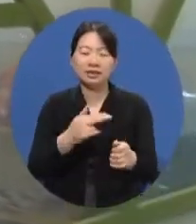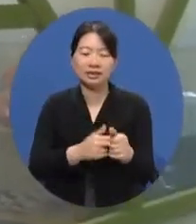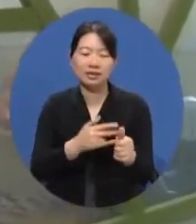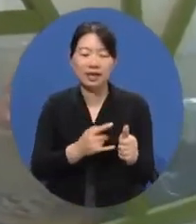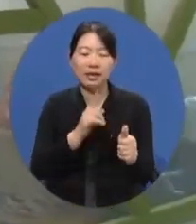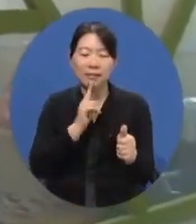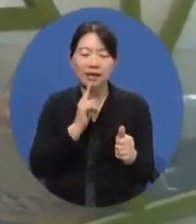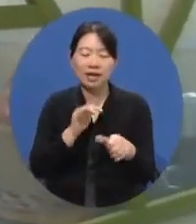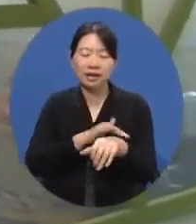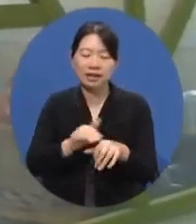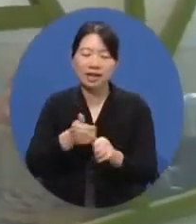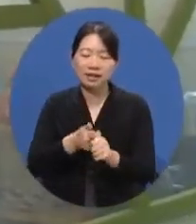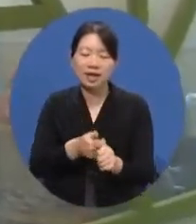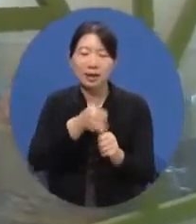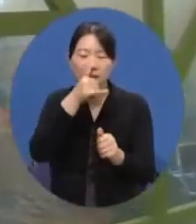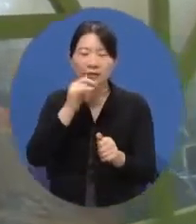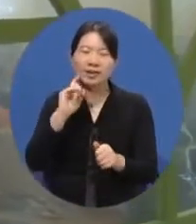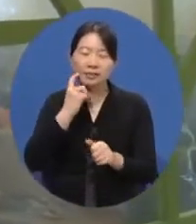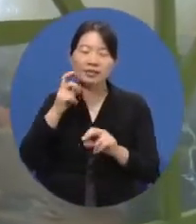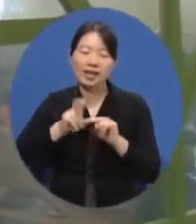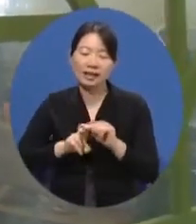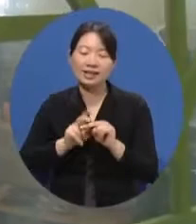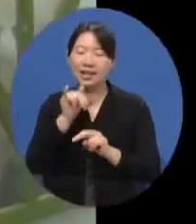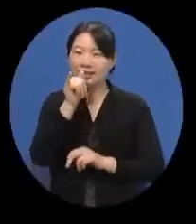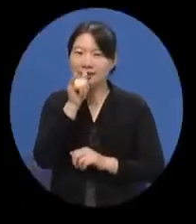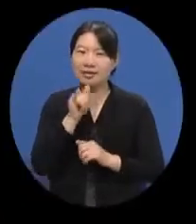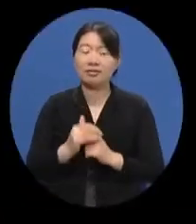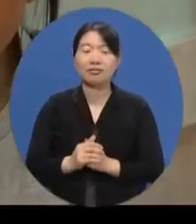선생님 말도 잘 따르고 예쁘게 앉아있어.